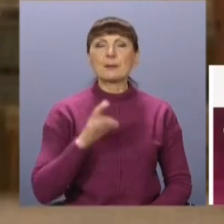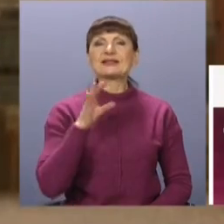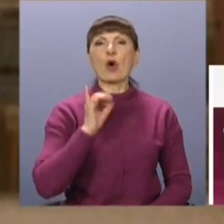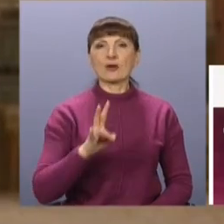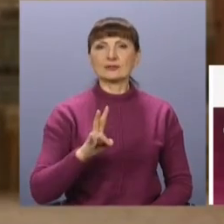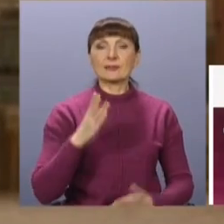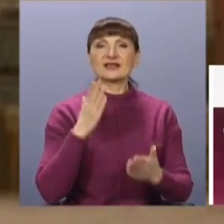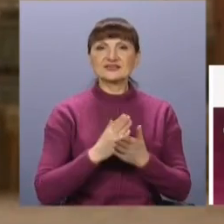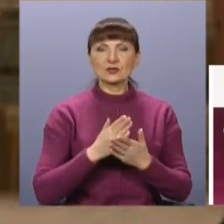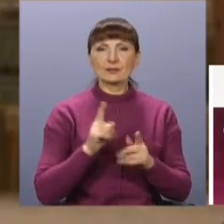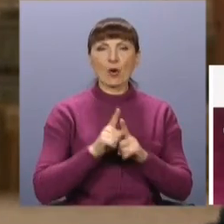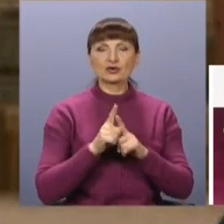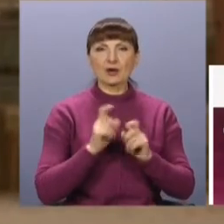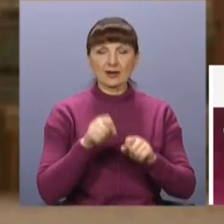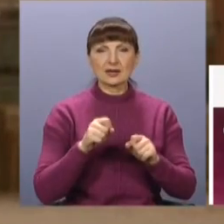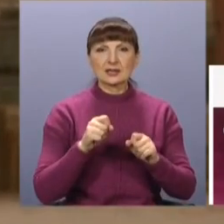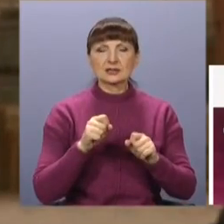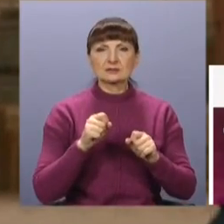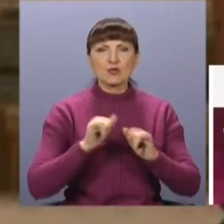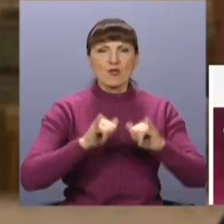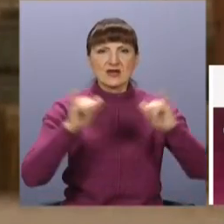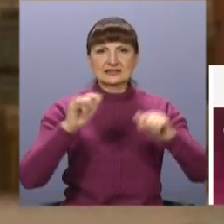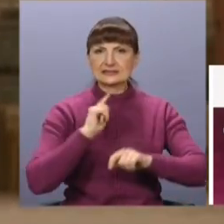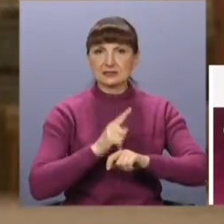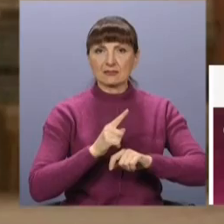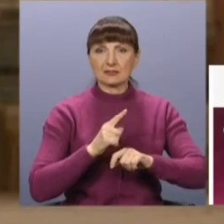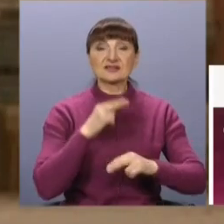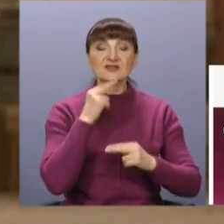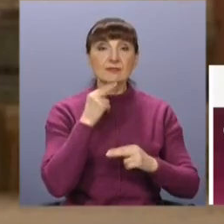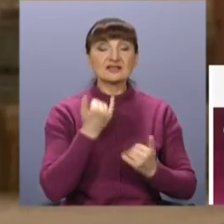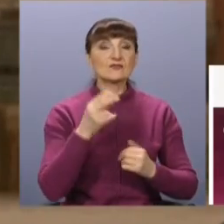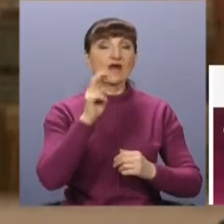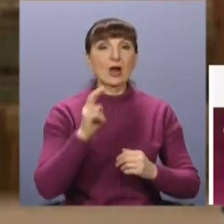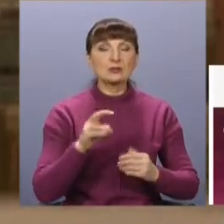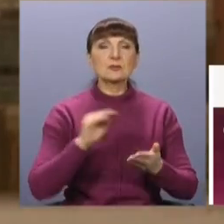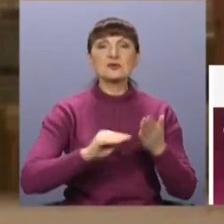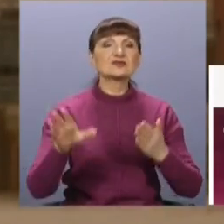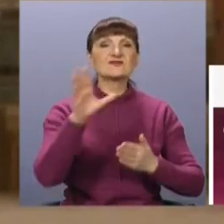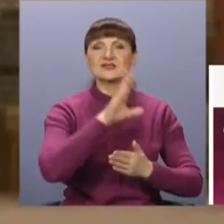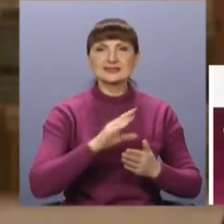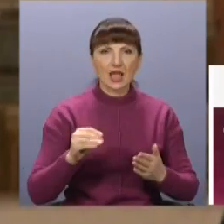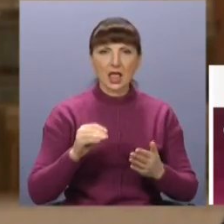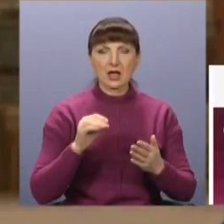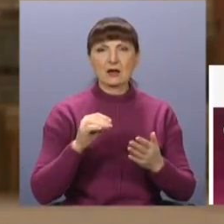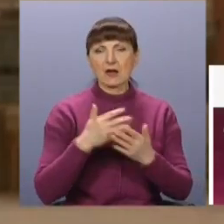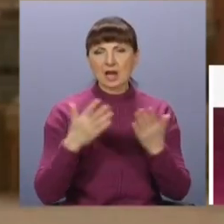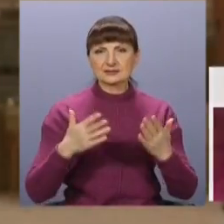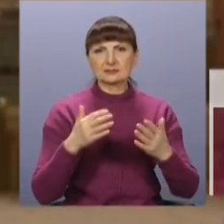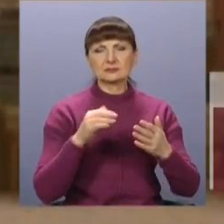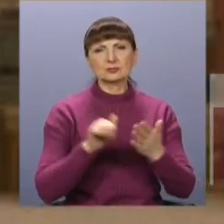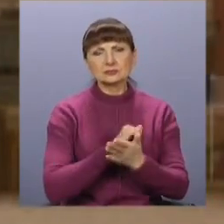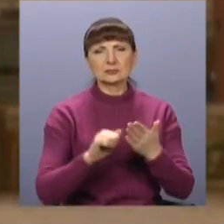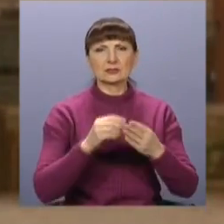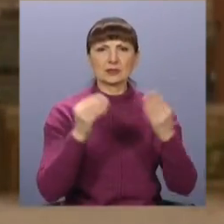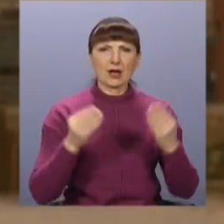происходит эффект снежного кома если посмотреть внимательно то об этой валюте сейчас пишут все профильные издания то есть она становится